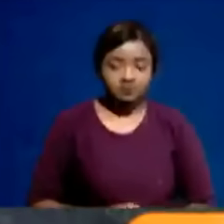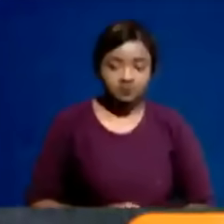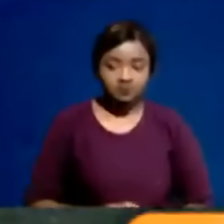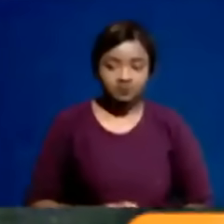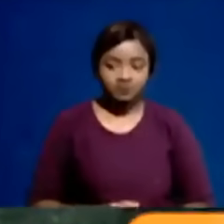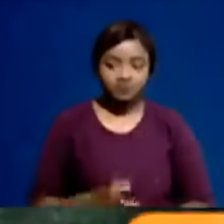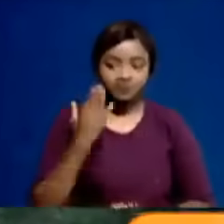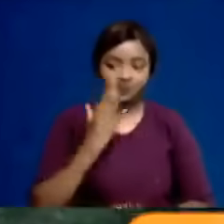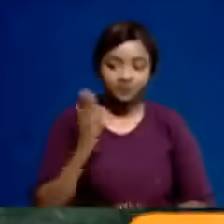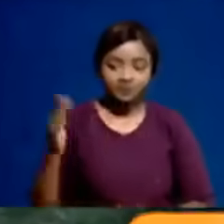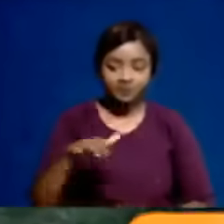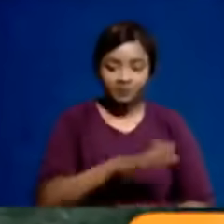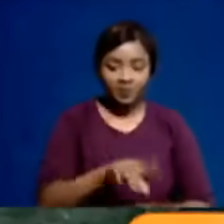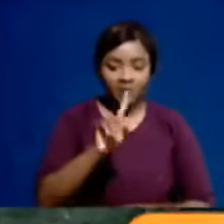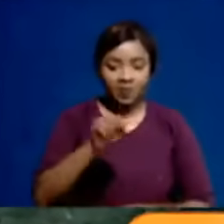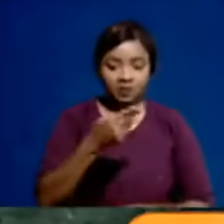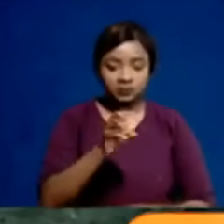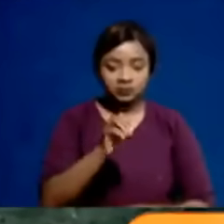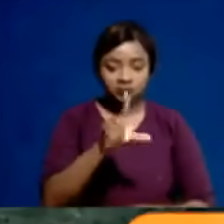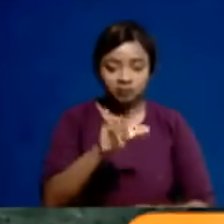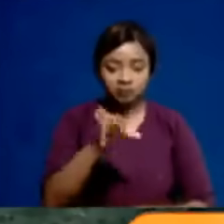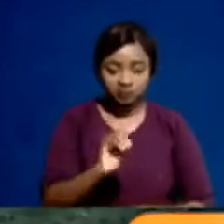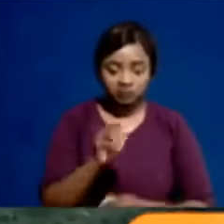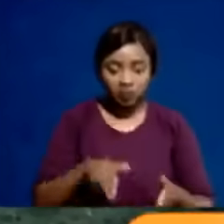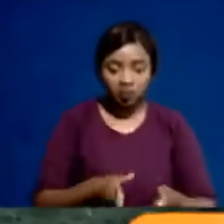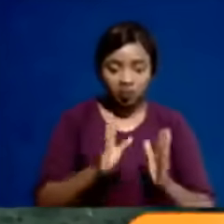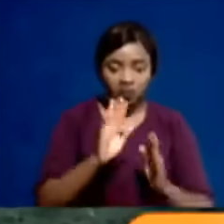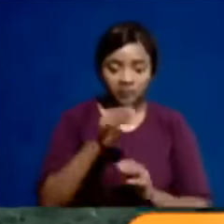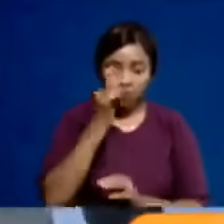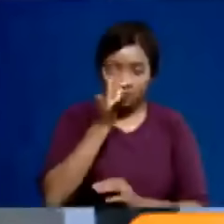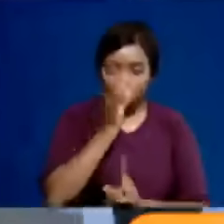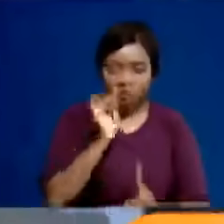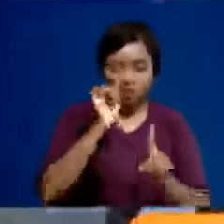Katika eneo la Solio kwenye barabara kuu ya Nyeri kuelekea Nyahururu,